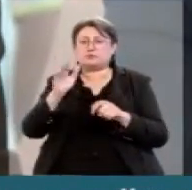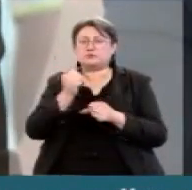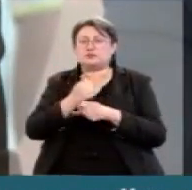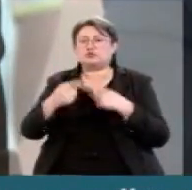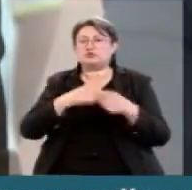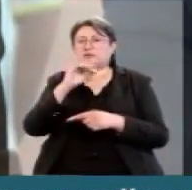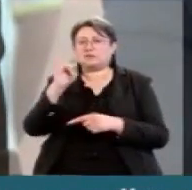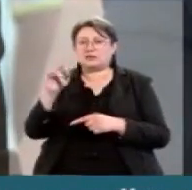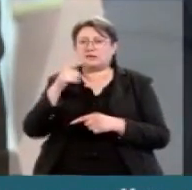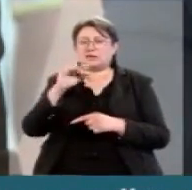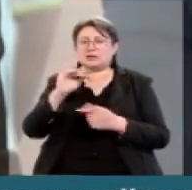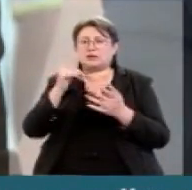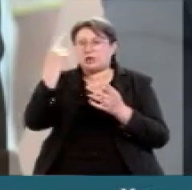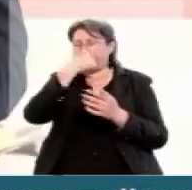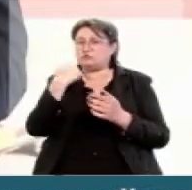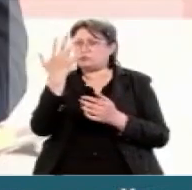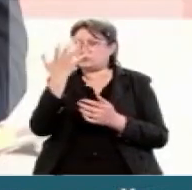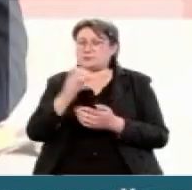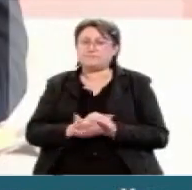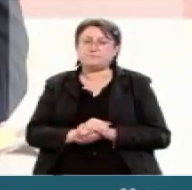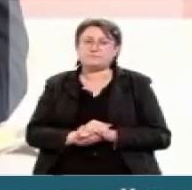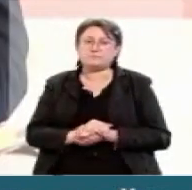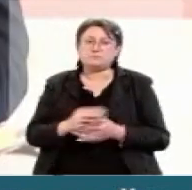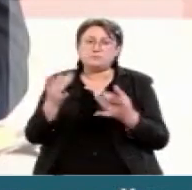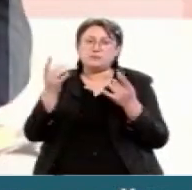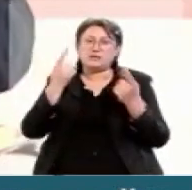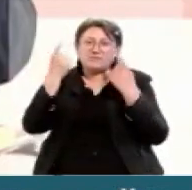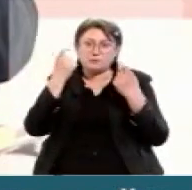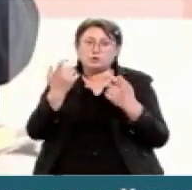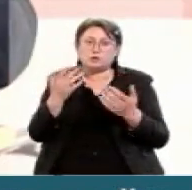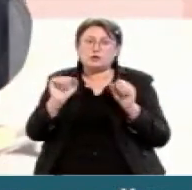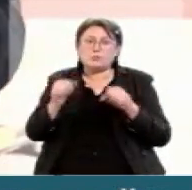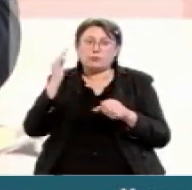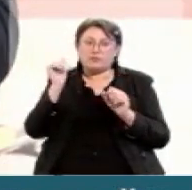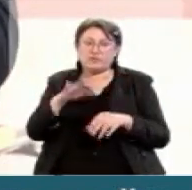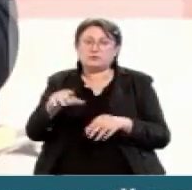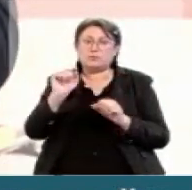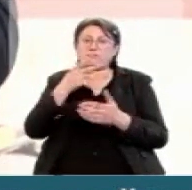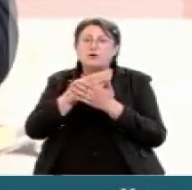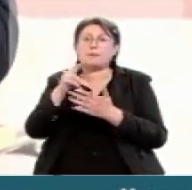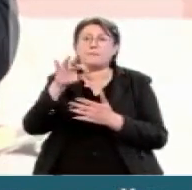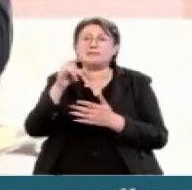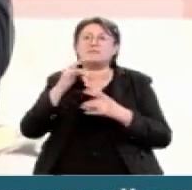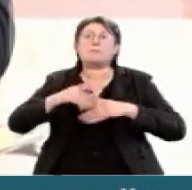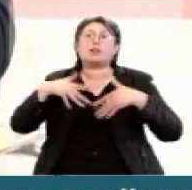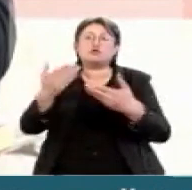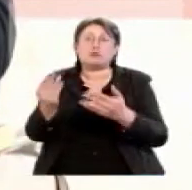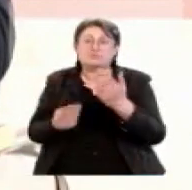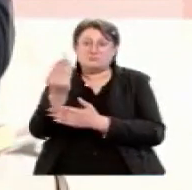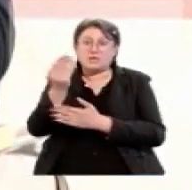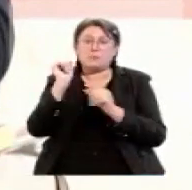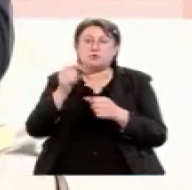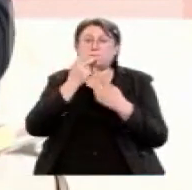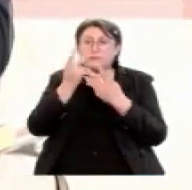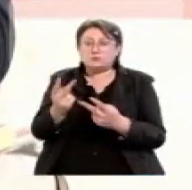сделать через ИИН и биометрию лица. Цивилизованный способ. Пожалуйста, давайте, вы можете вывесить свою петицию, и мы посмотрим,